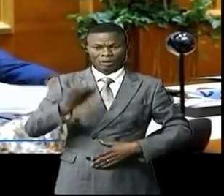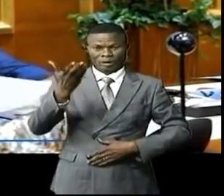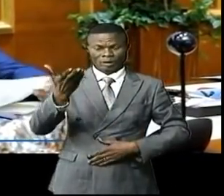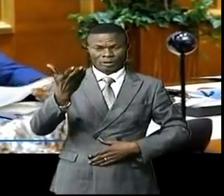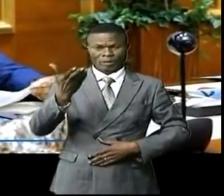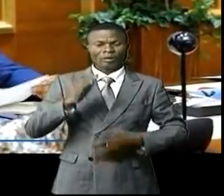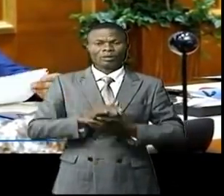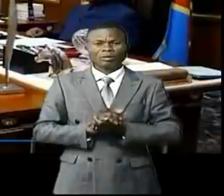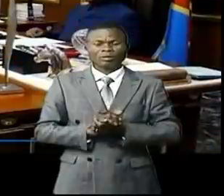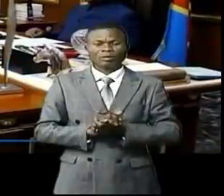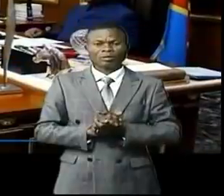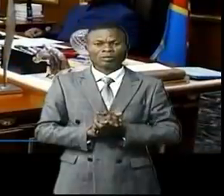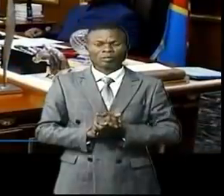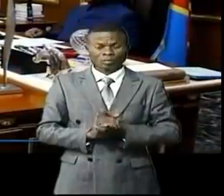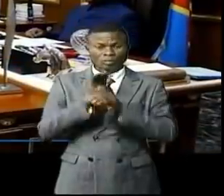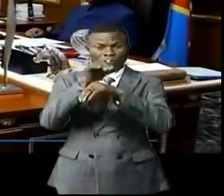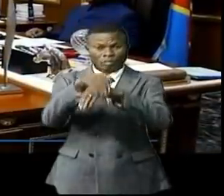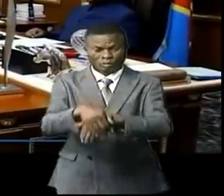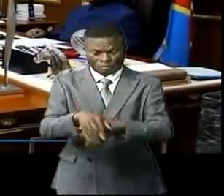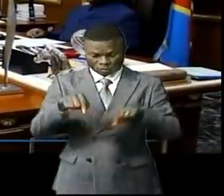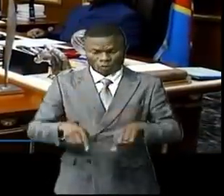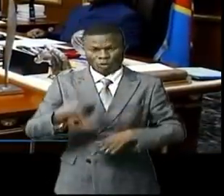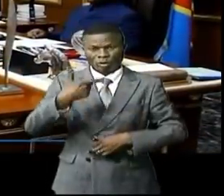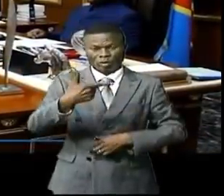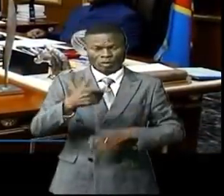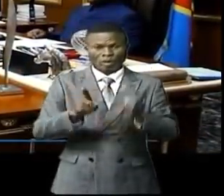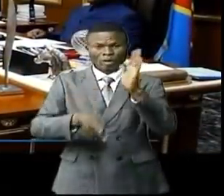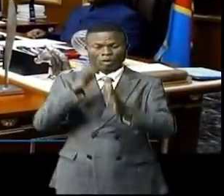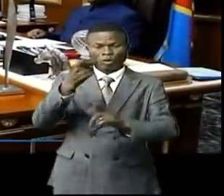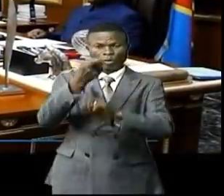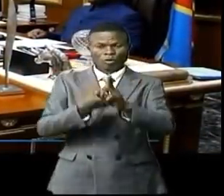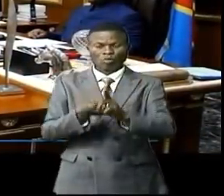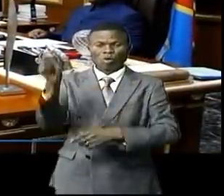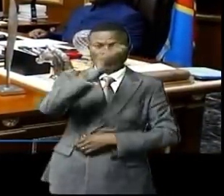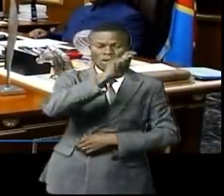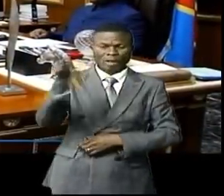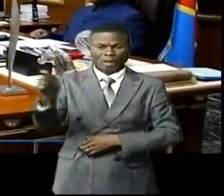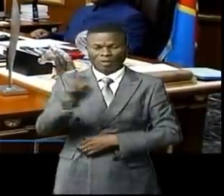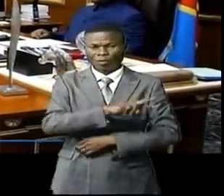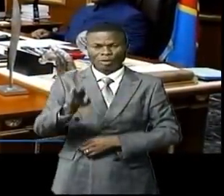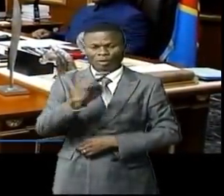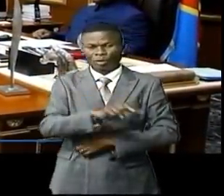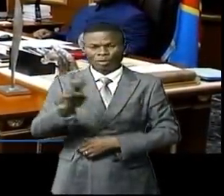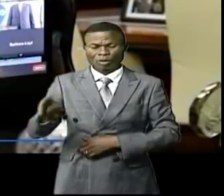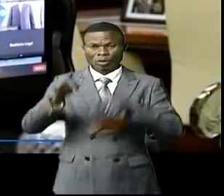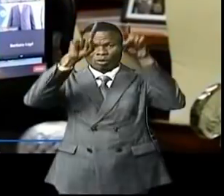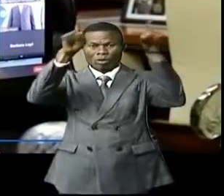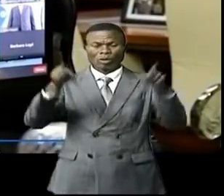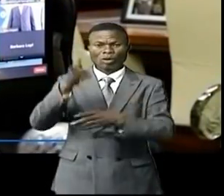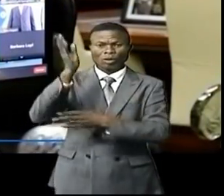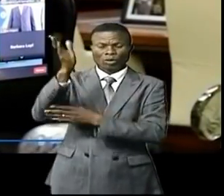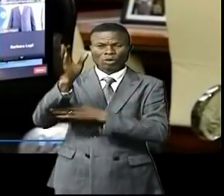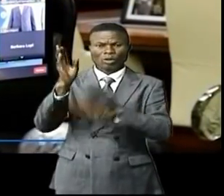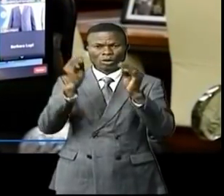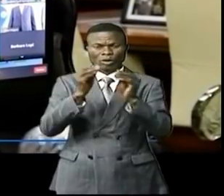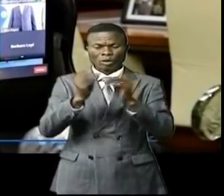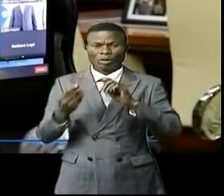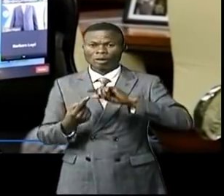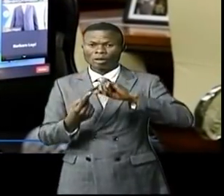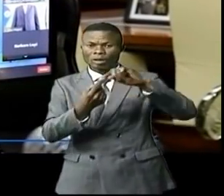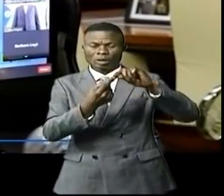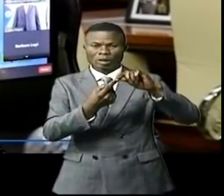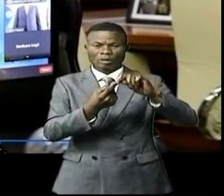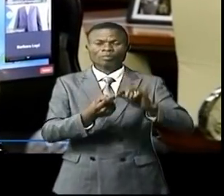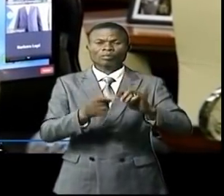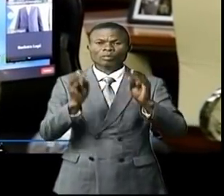Tshisekedi Tshilombo, a participé ce mardi 12 avril 2022 dans la matinée par visioconférence à la réunion extraordinaire du